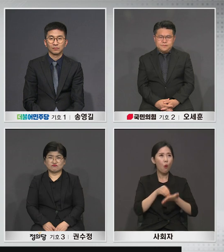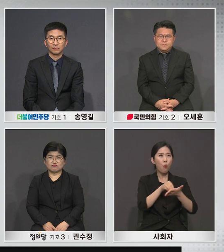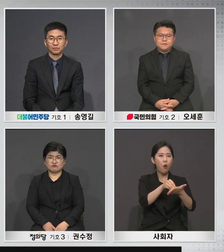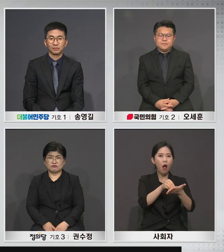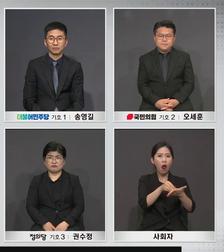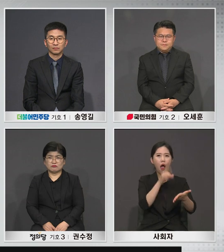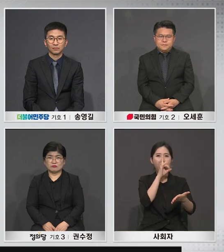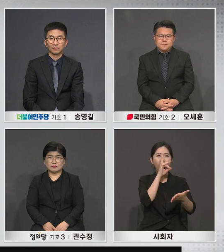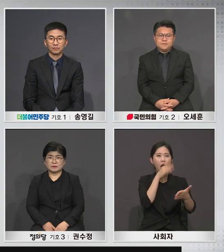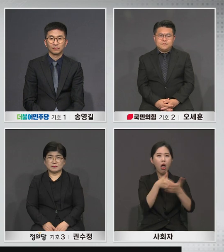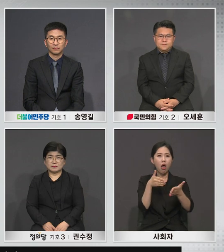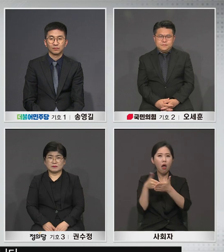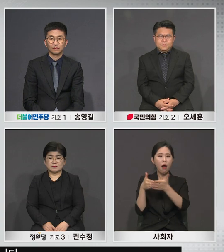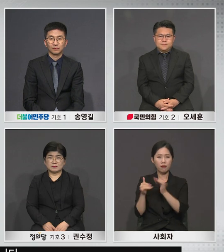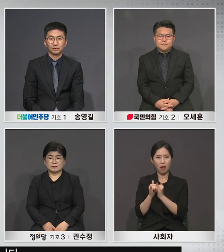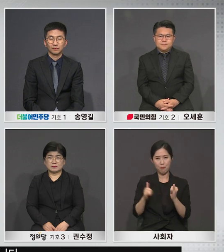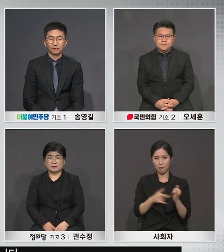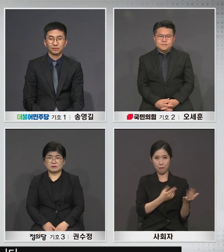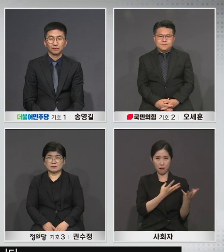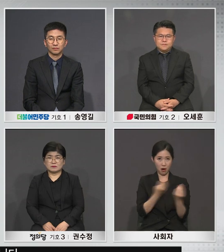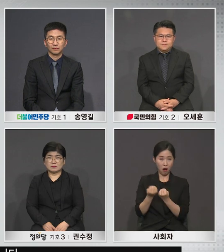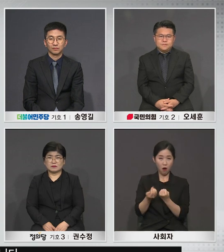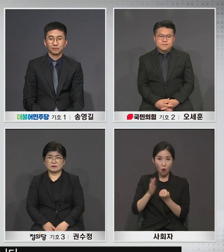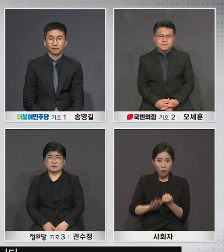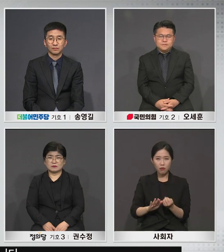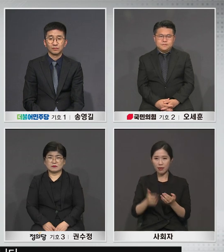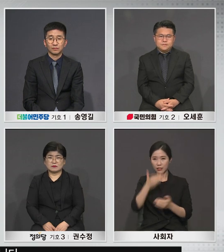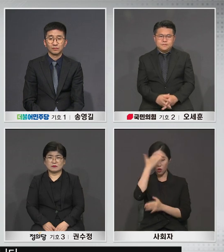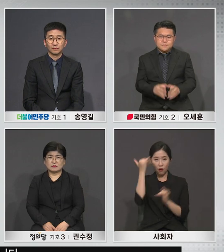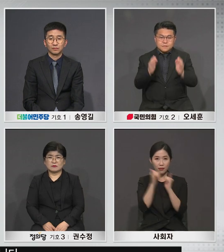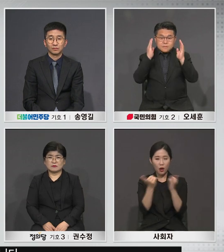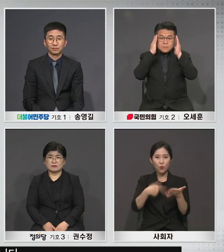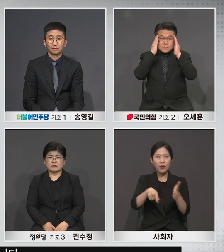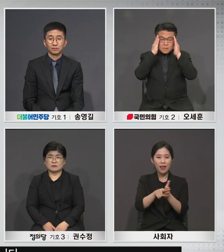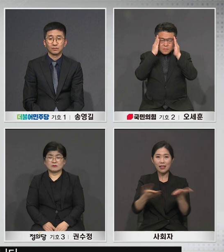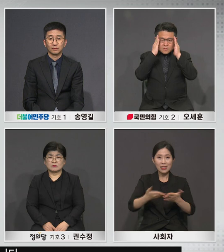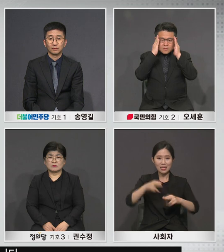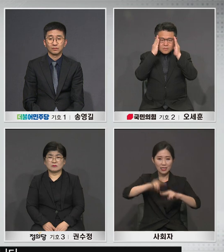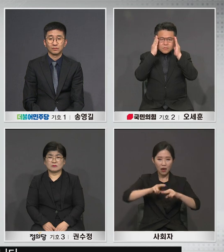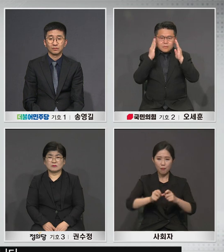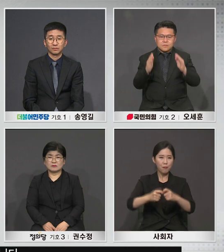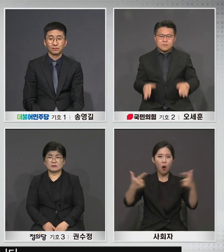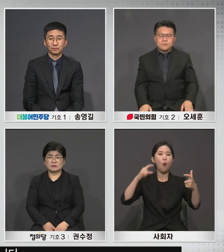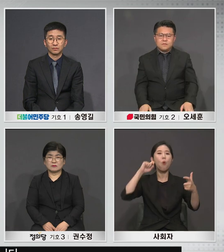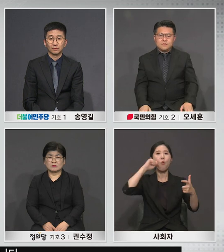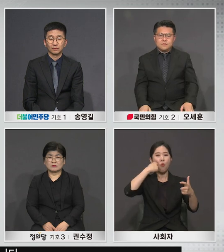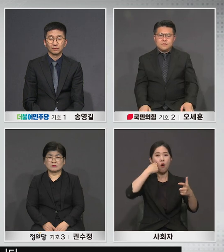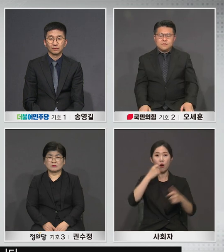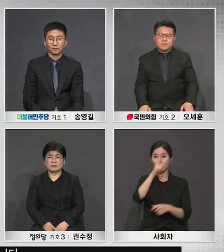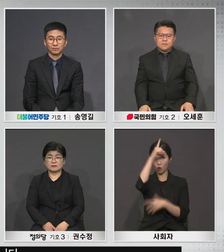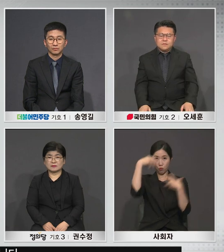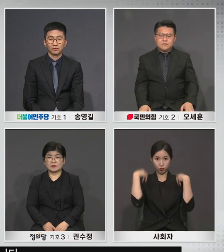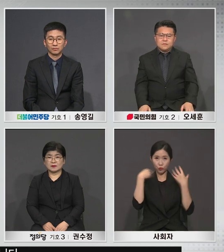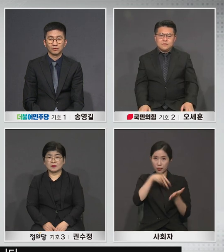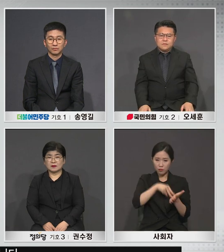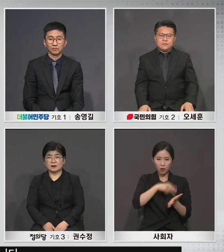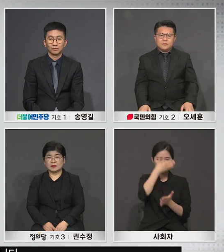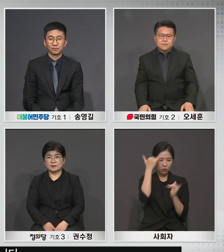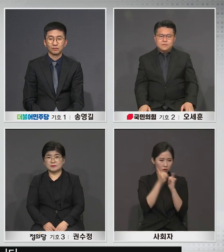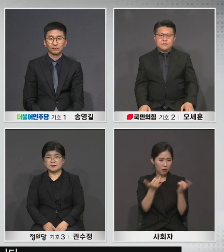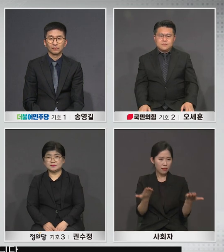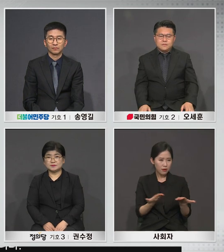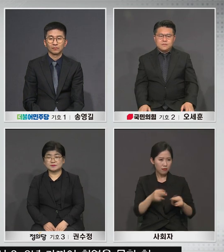청년 일자리는 획기적으로 늘어나기 힘든 상탐입니다. 정부로서도 청년층의 일자리 확보 문제는 늘 고민인 것으로